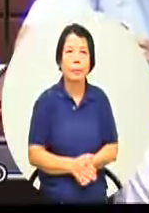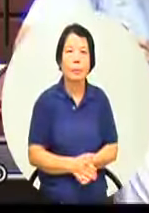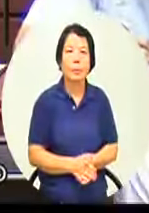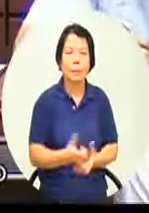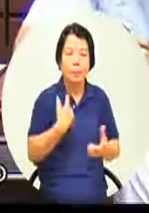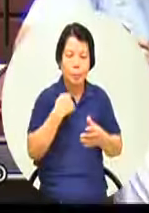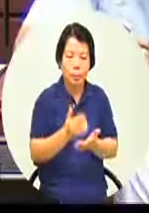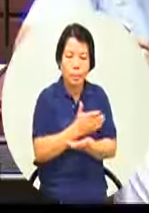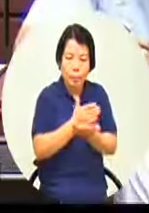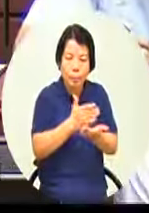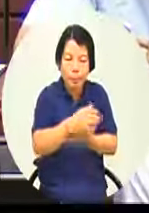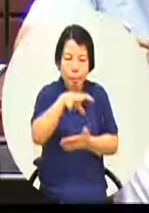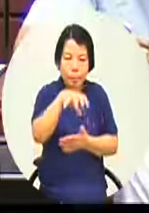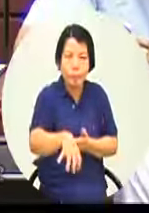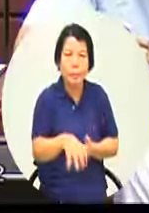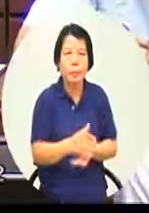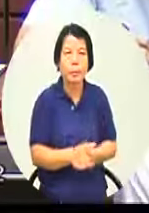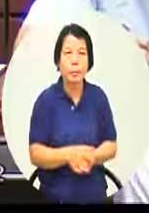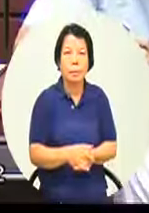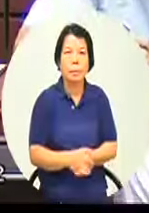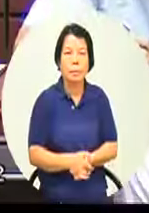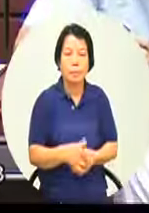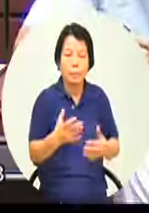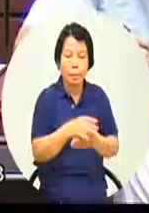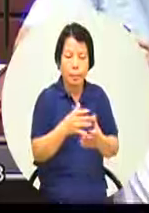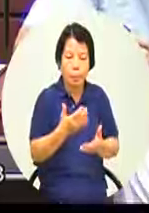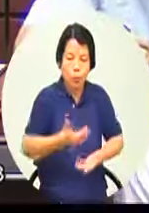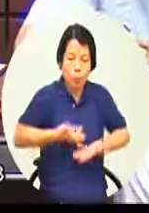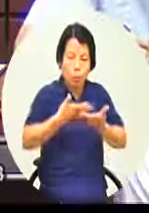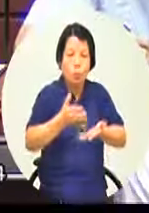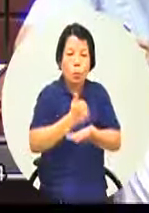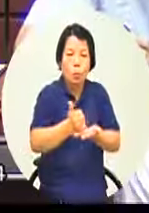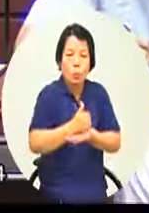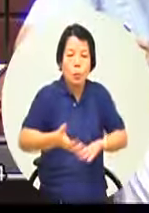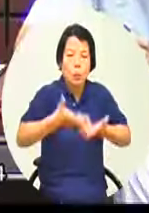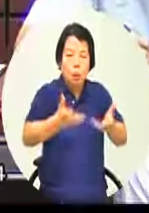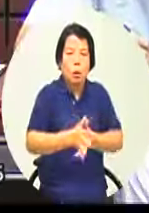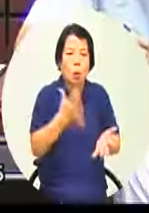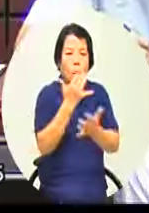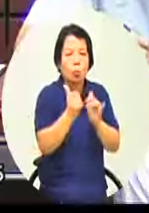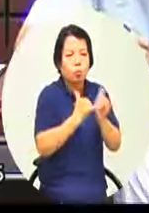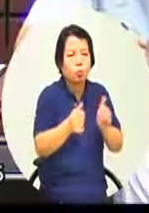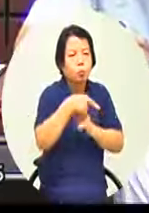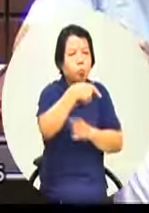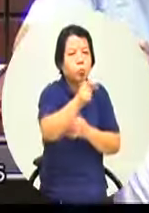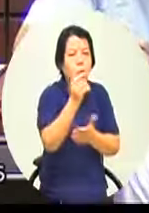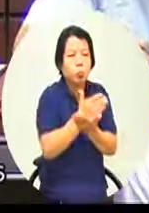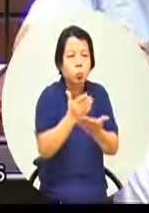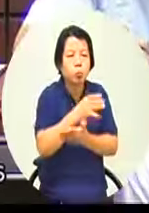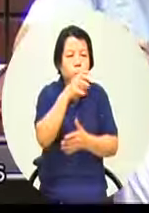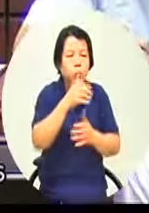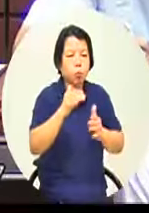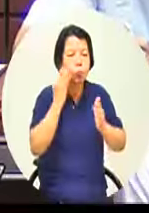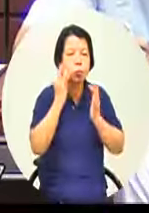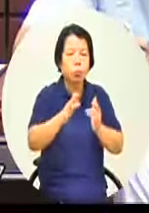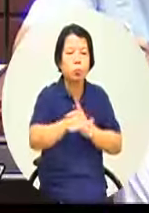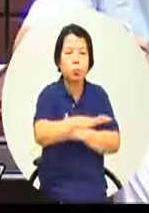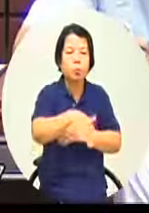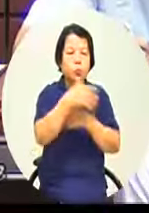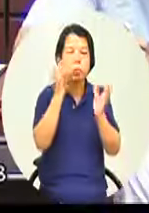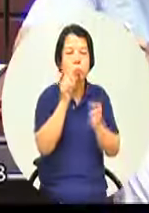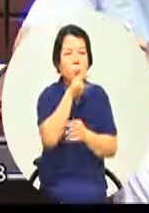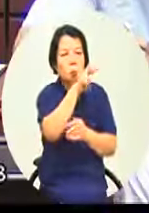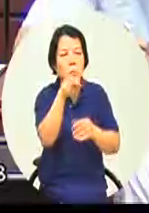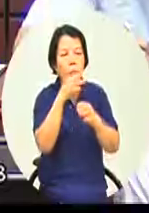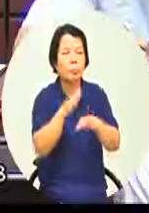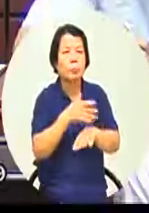们批发那个价供货。 民众不会去批发市场看价钱。 啊，即卖你伫讲的迄个部分，